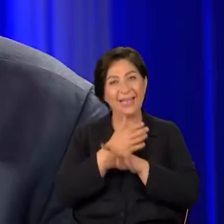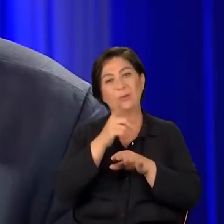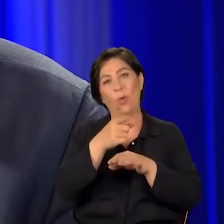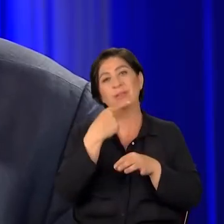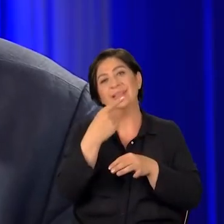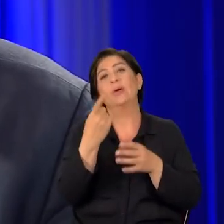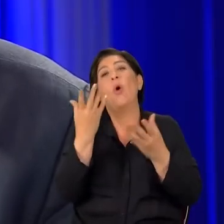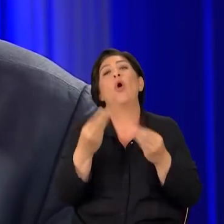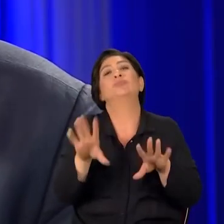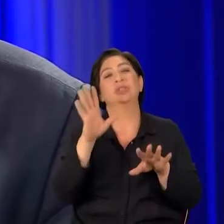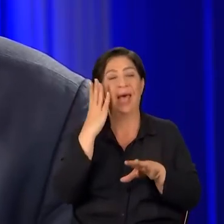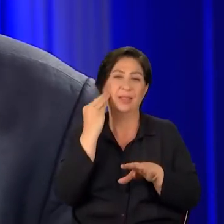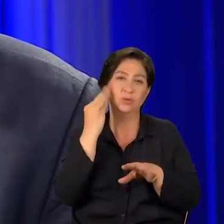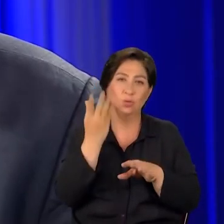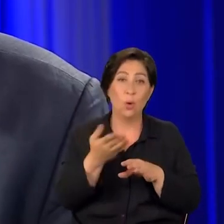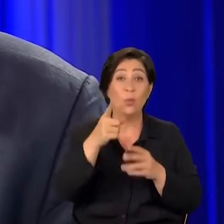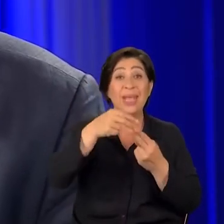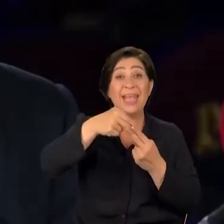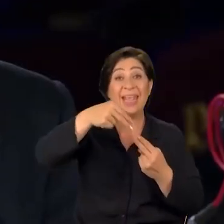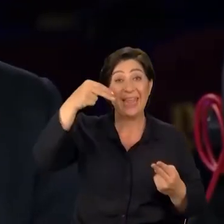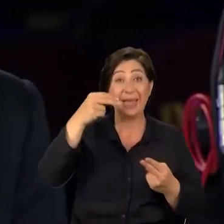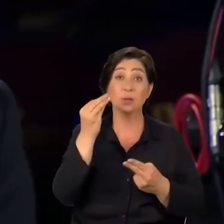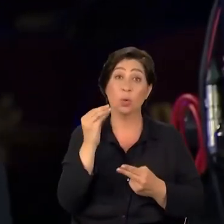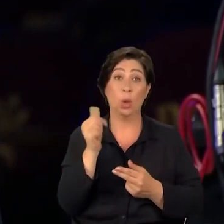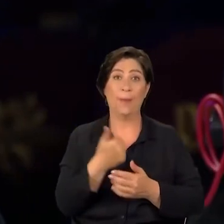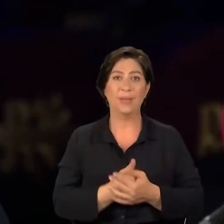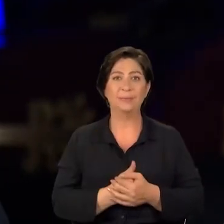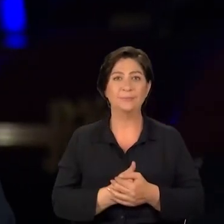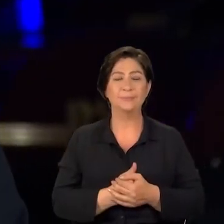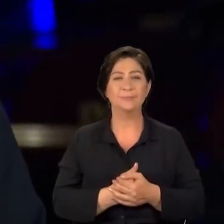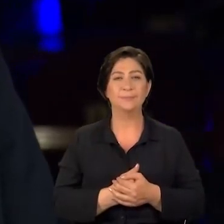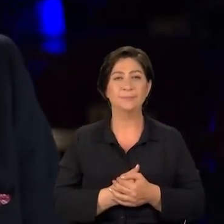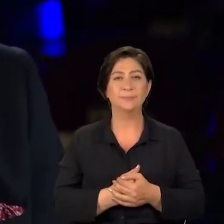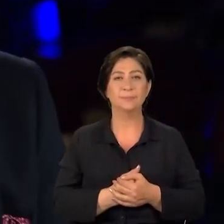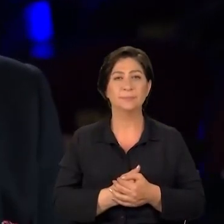onu kastettim zaten. Zaten teşkil etmeyeceği de anlaşılıyor. Sonra bu hikaye meselesi de önemli.